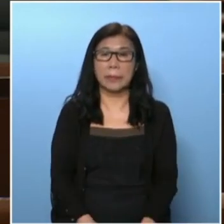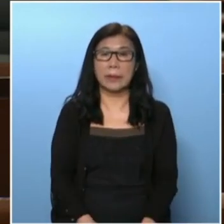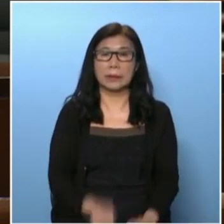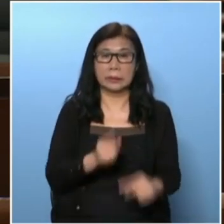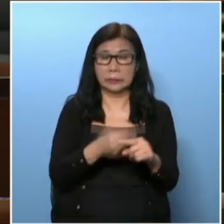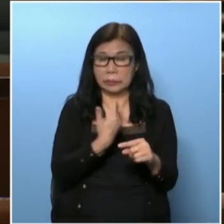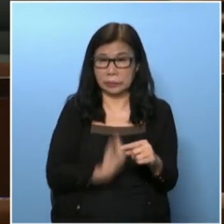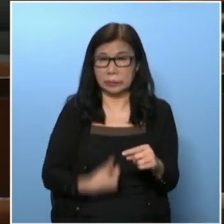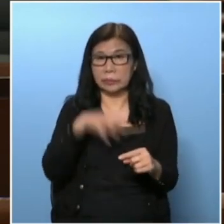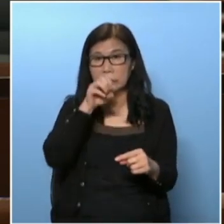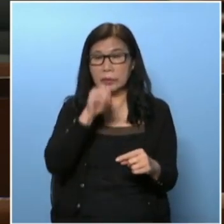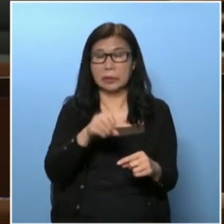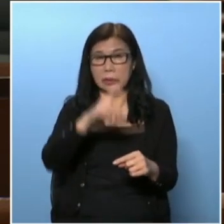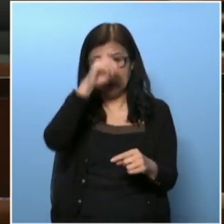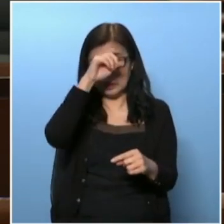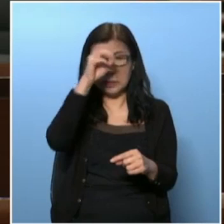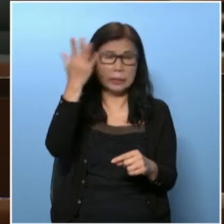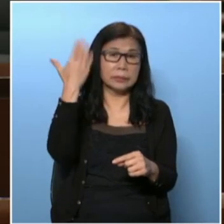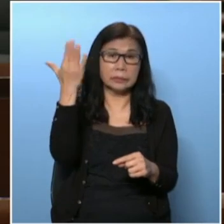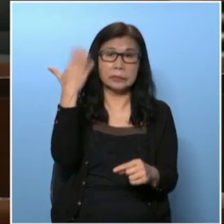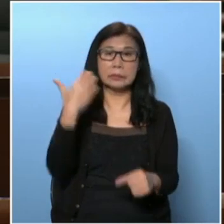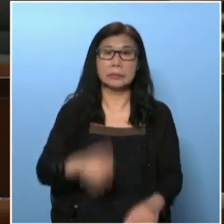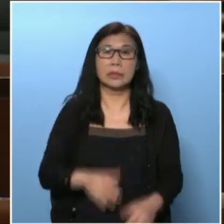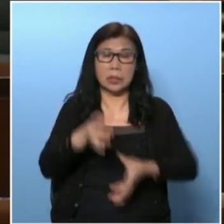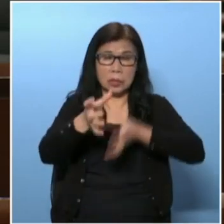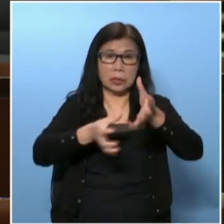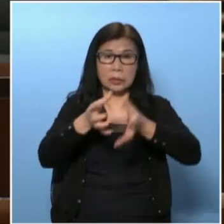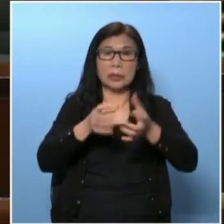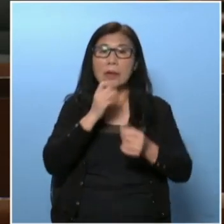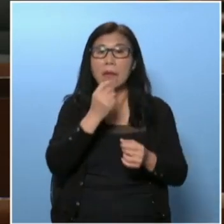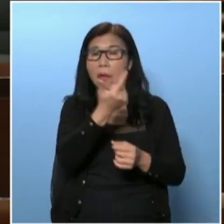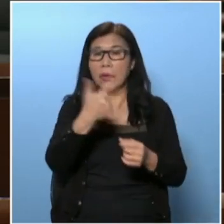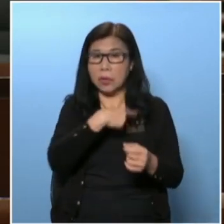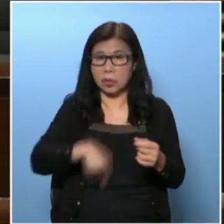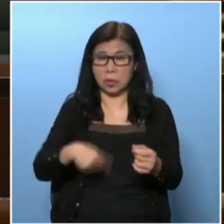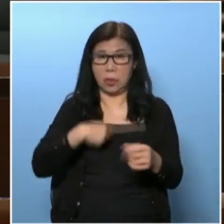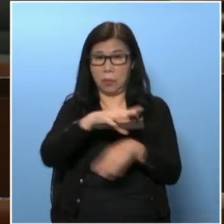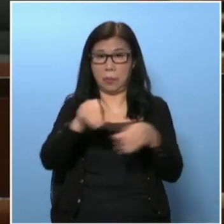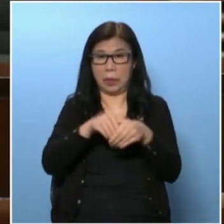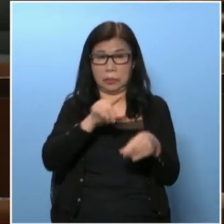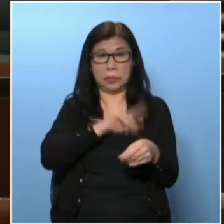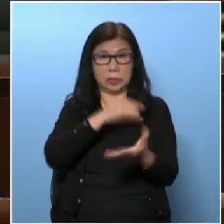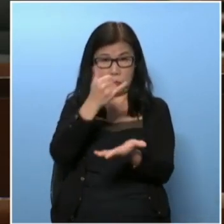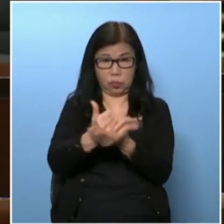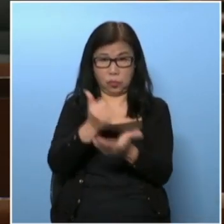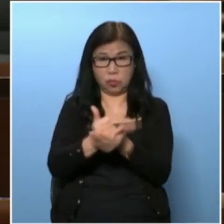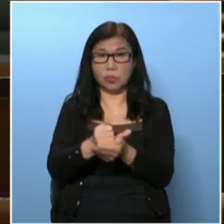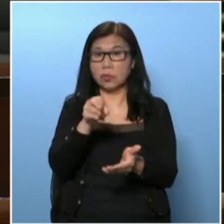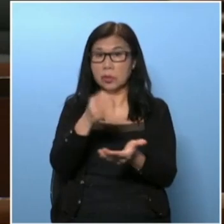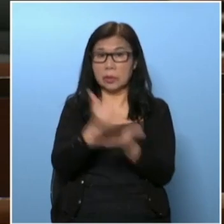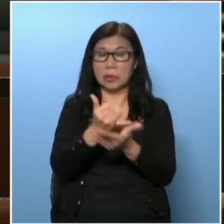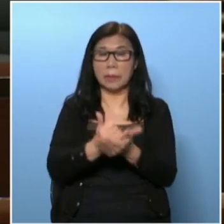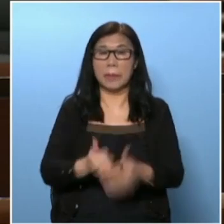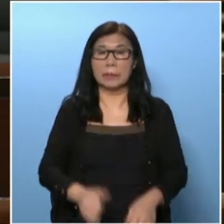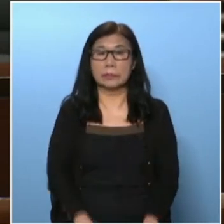老實實嗰日的會議咧，很多嘅議員，包括我自己都在度嘅，我